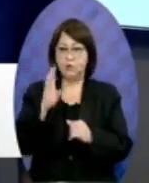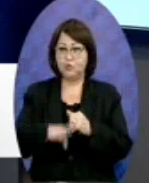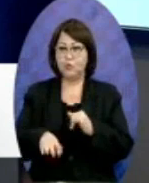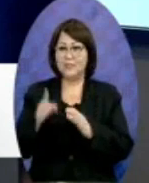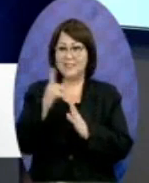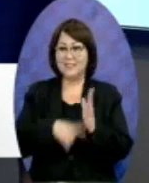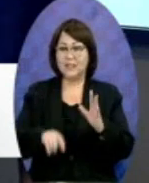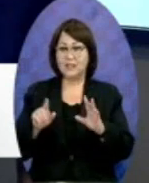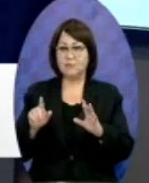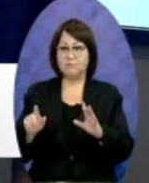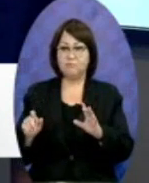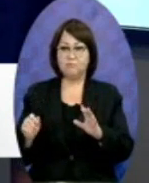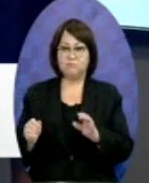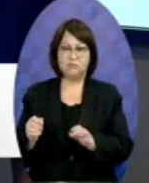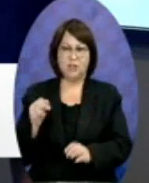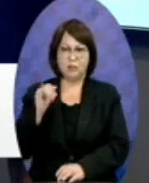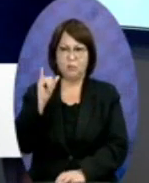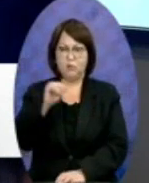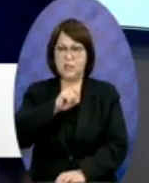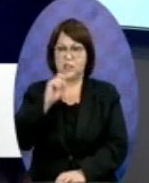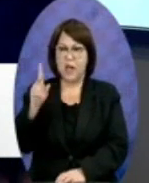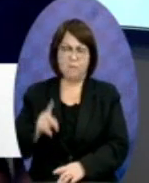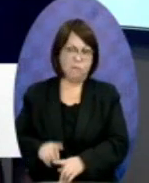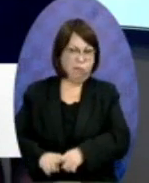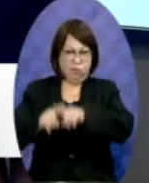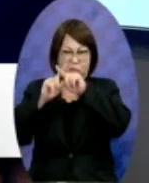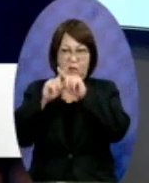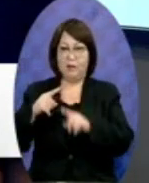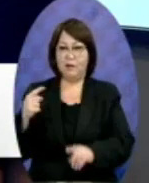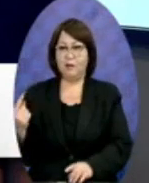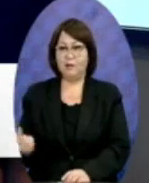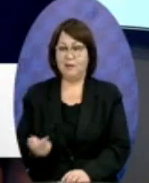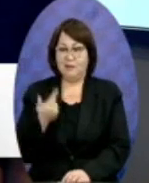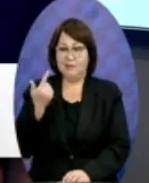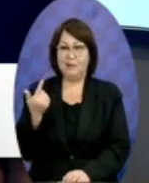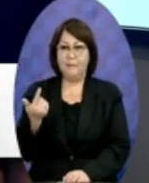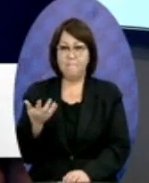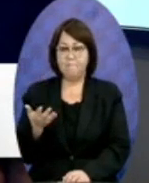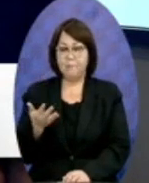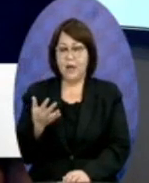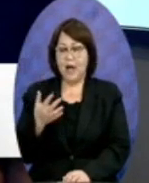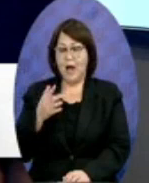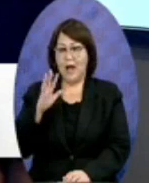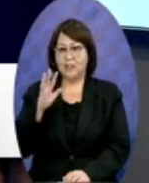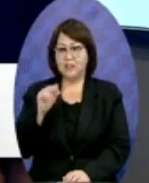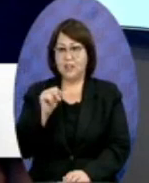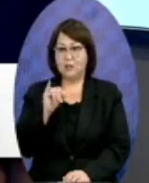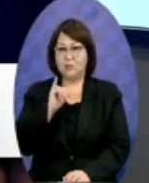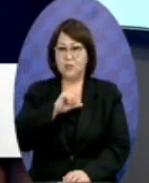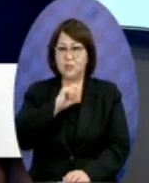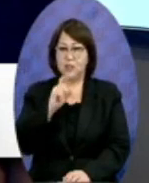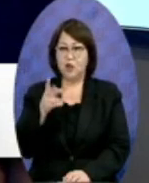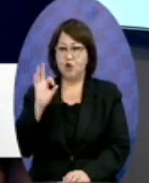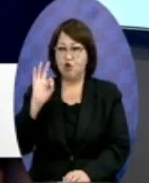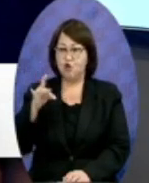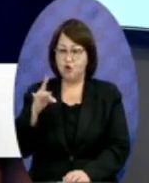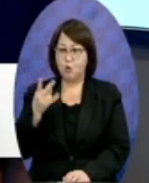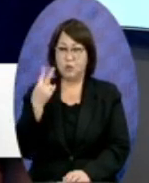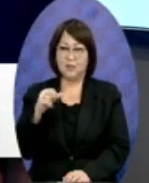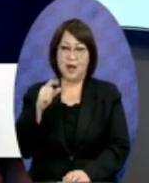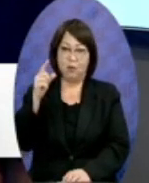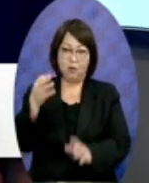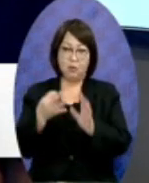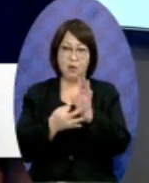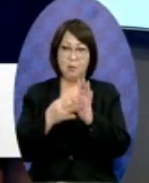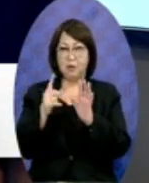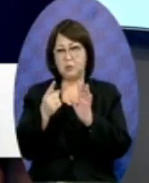саруудад огцон өссөн юм өндөр үзүүлэлттэй байна. За тэгэхээр чанаргүй зээл бол нийт өрийн үйлдвэрлэлийн 11% эзэлж байгаа ийм үзүүлэлт гарч байгаа юм. Цаашдаа